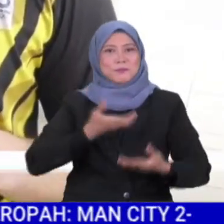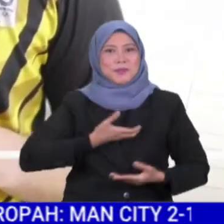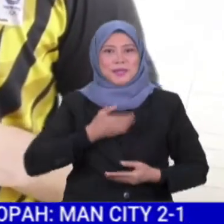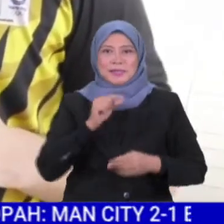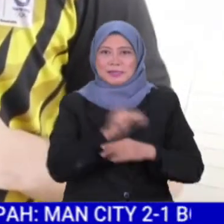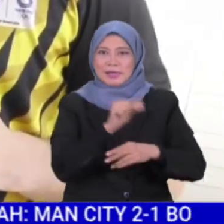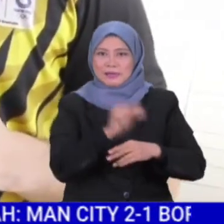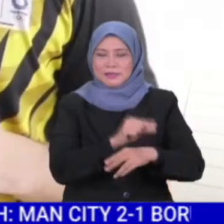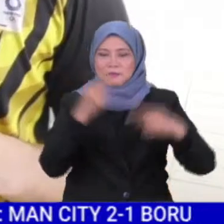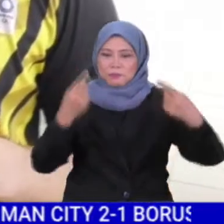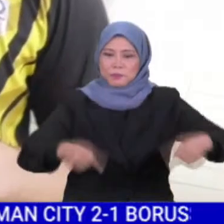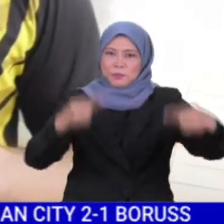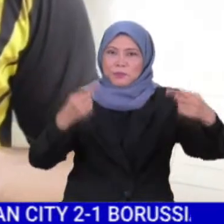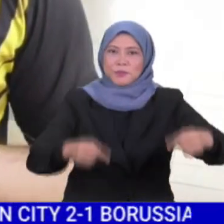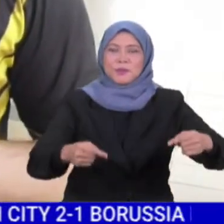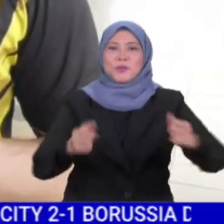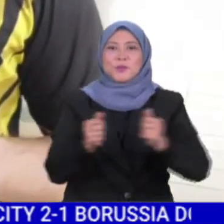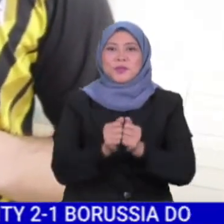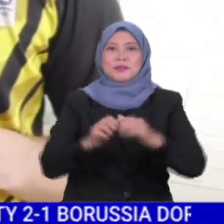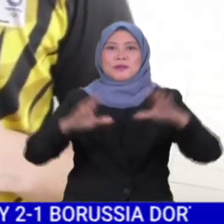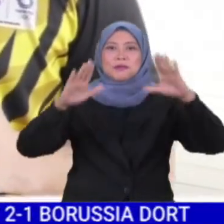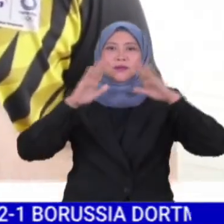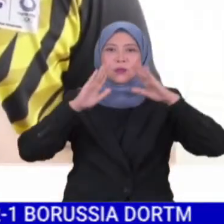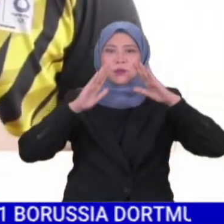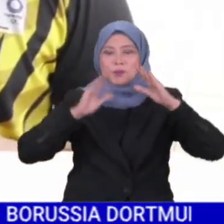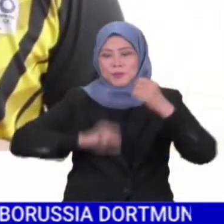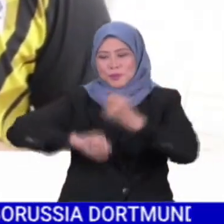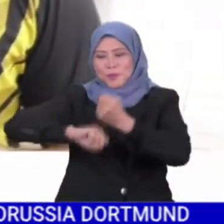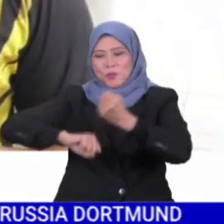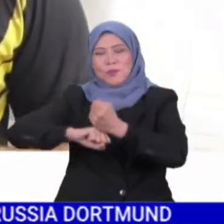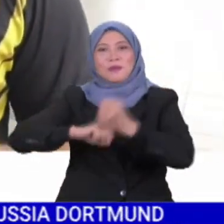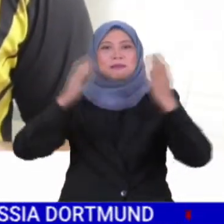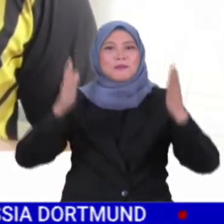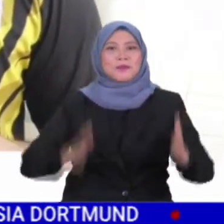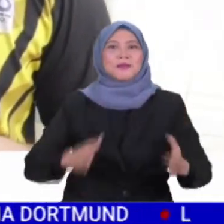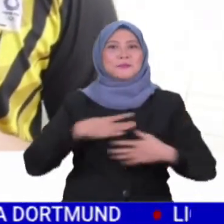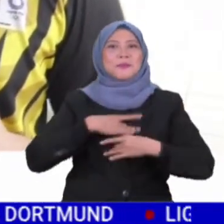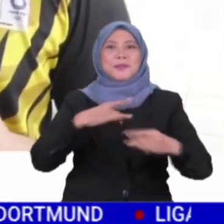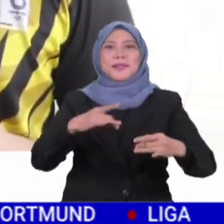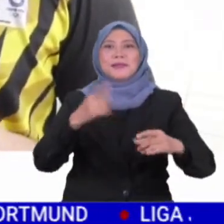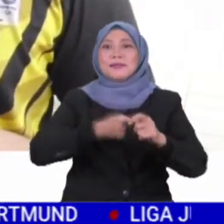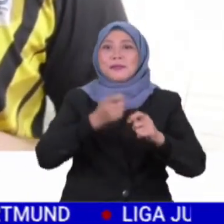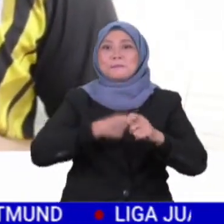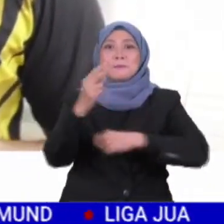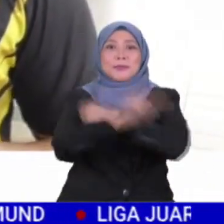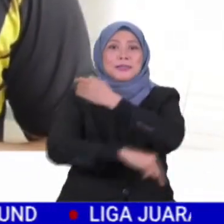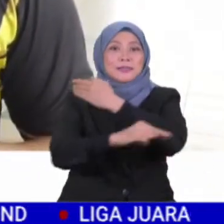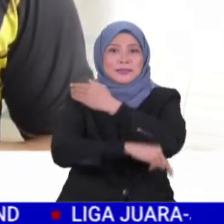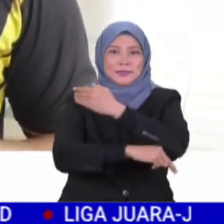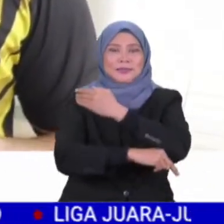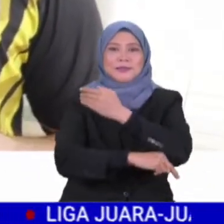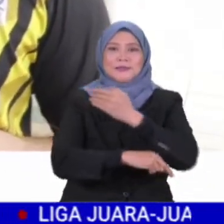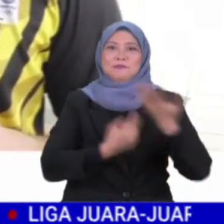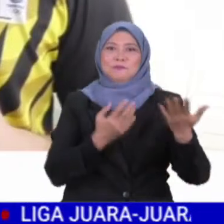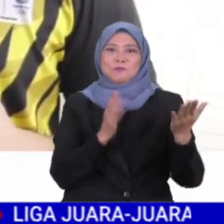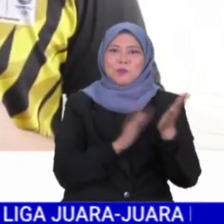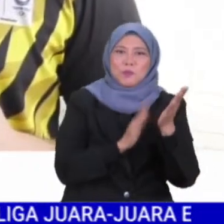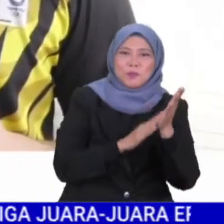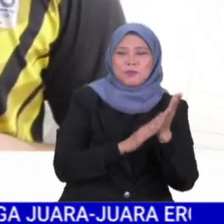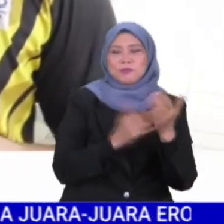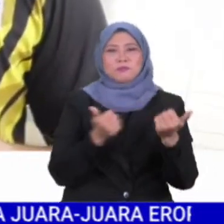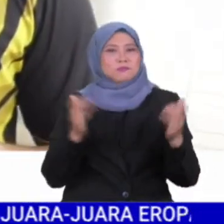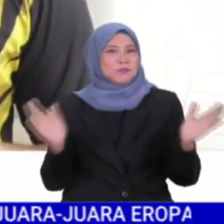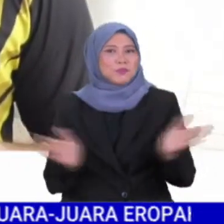berlangsung sengit dengan sorakan ataupun sokongan penonton ataupun peminat setiap negeri masih memberi sokongan yang